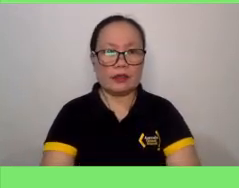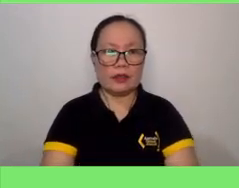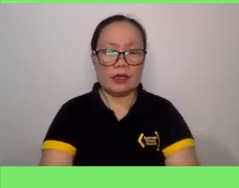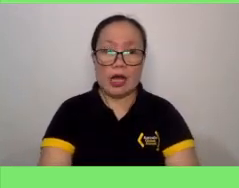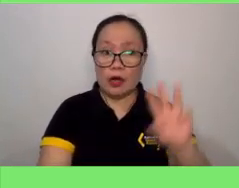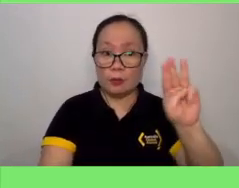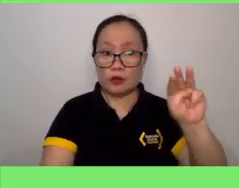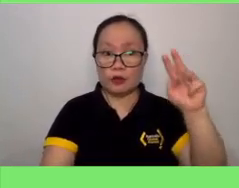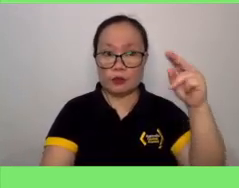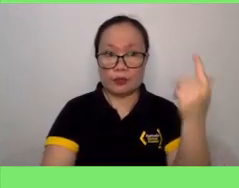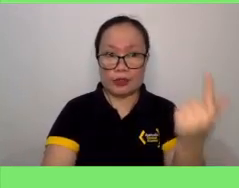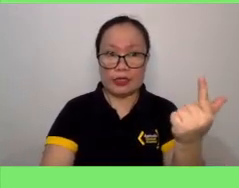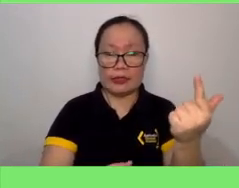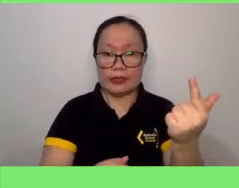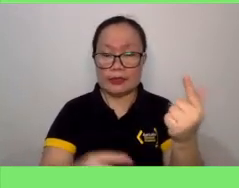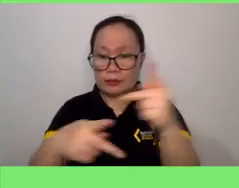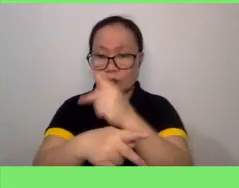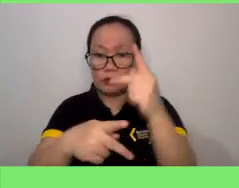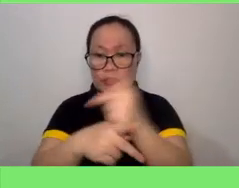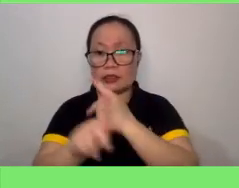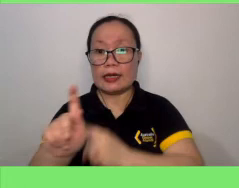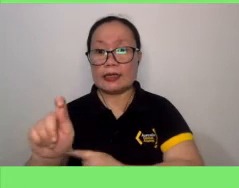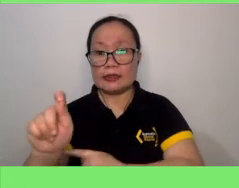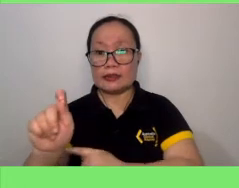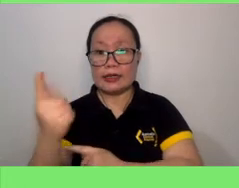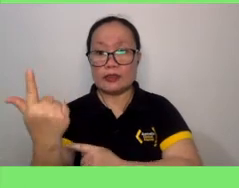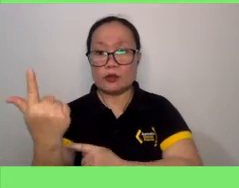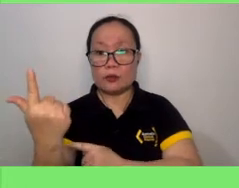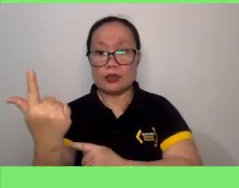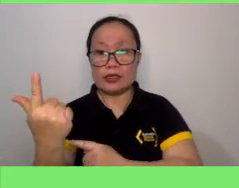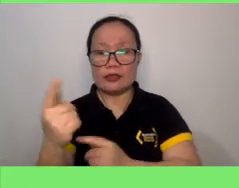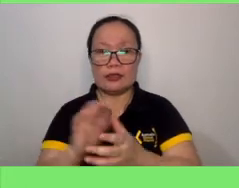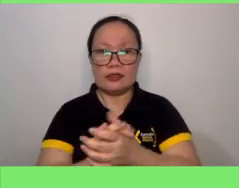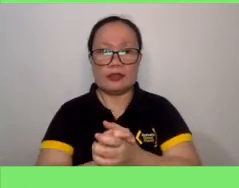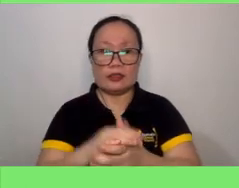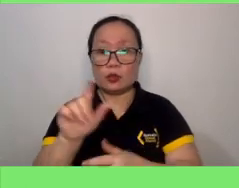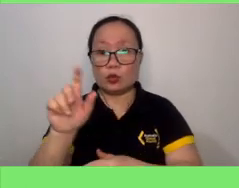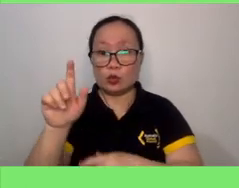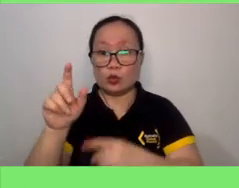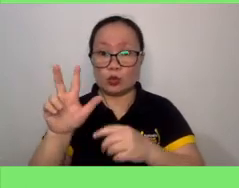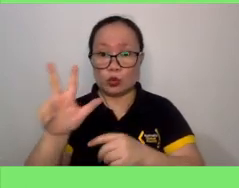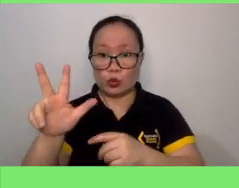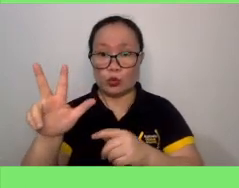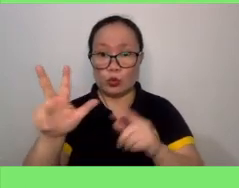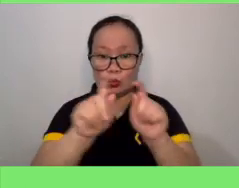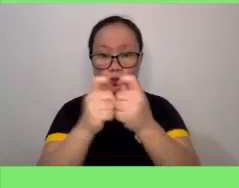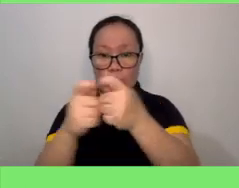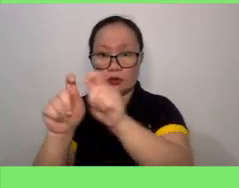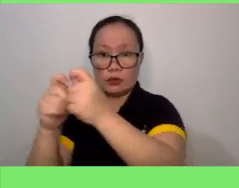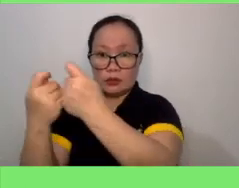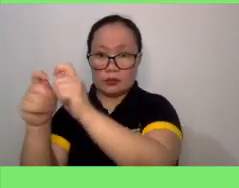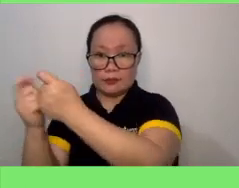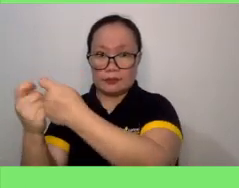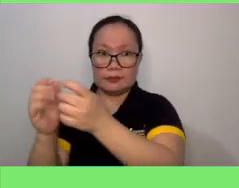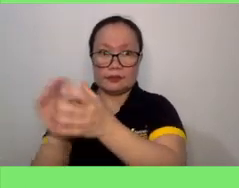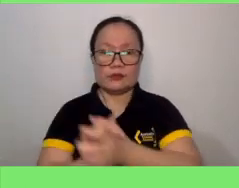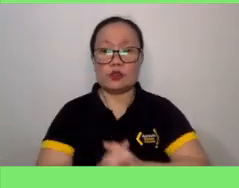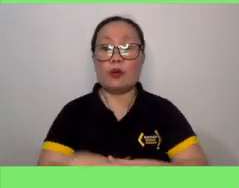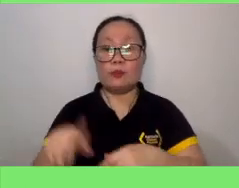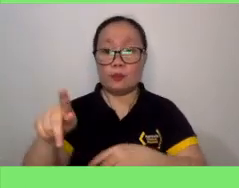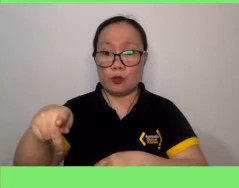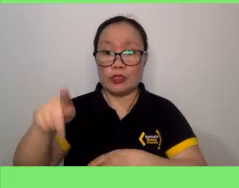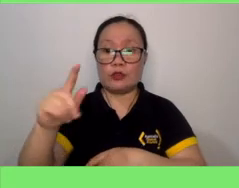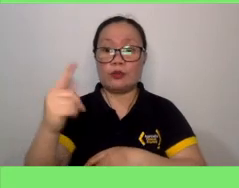tapos multiply to a trinomial. So, paano natin gagawin? So, ganun lang din po. Kung alam